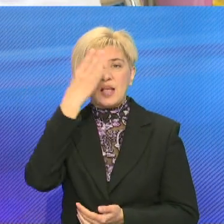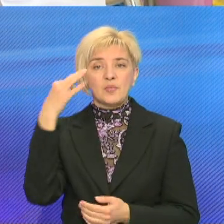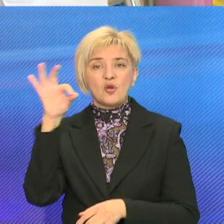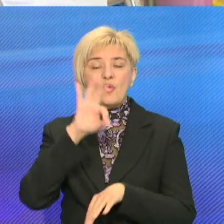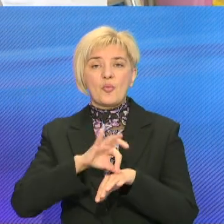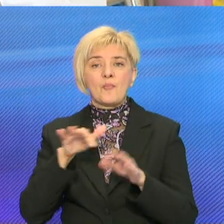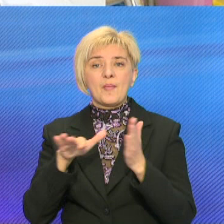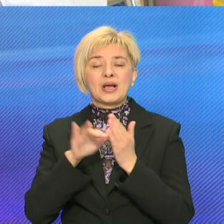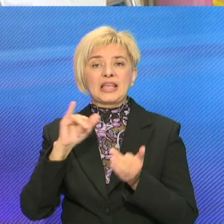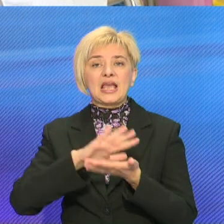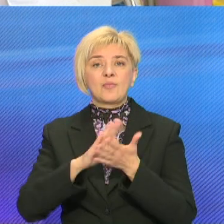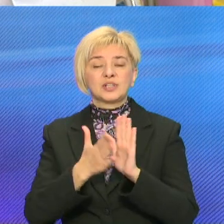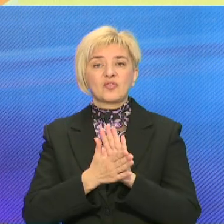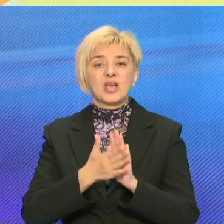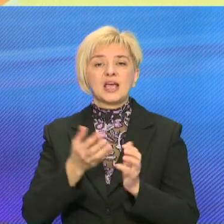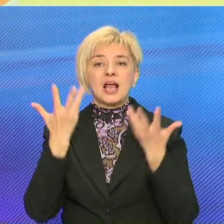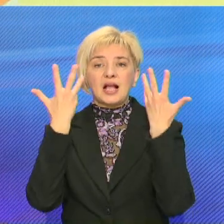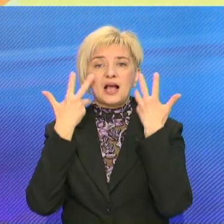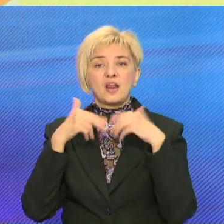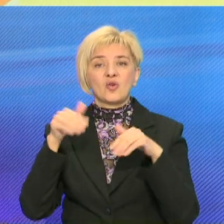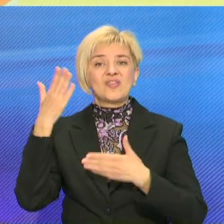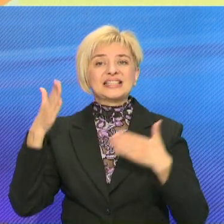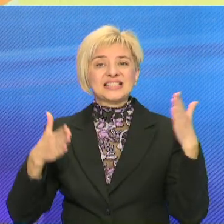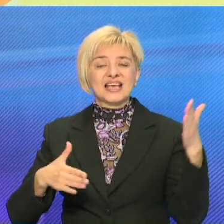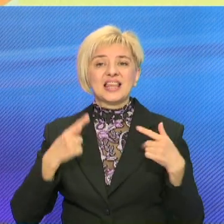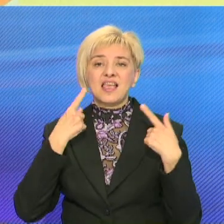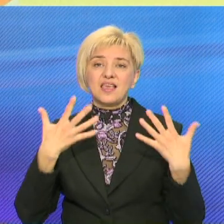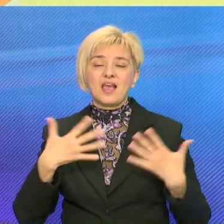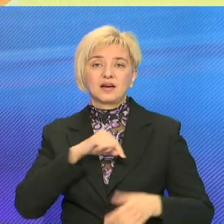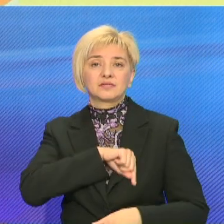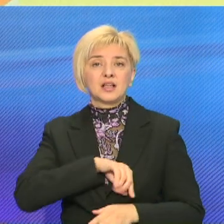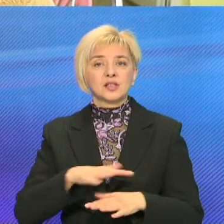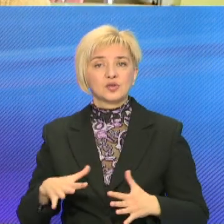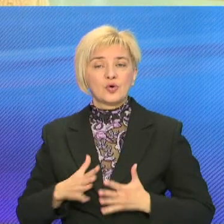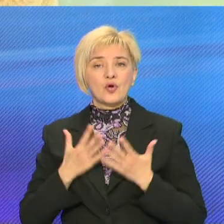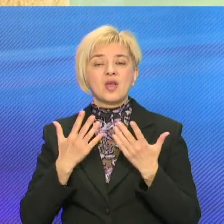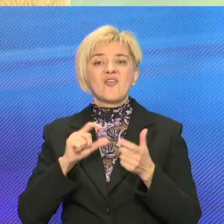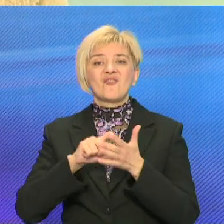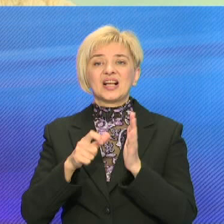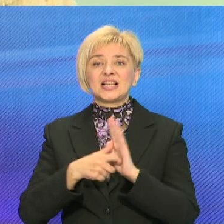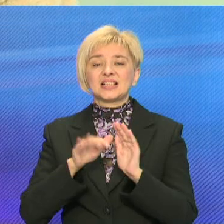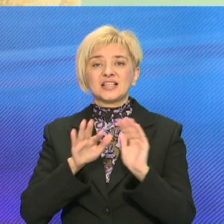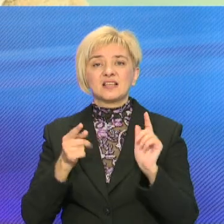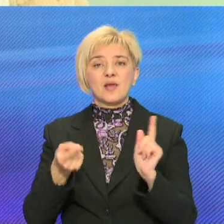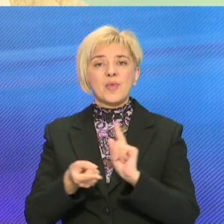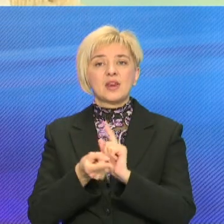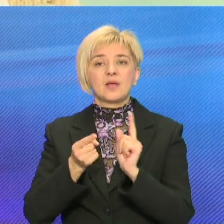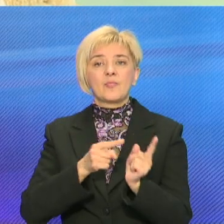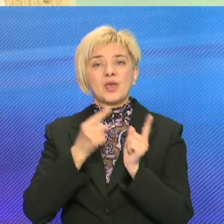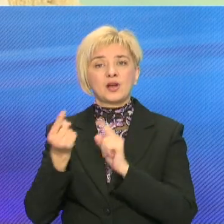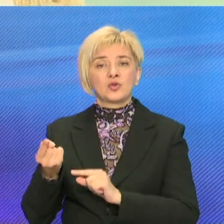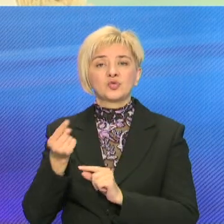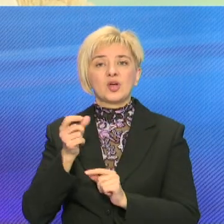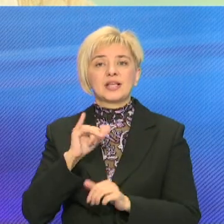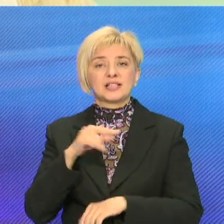хворобу допомагає и обстановка. Колеровые стены, яркий настрой. У импровизованных классах дети переключаются с больничных палат и процедур